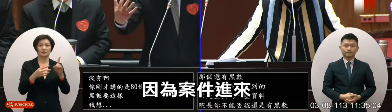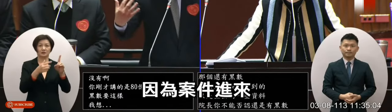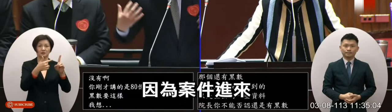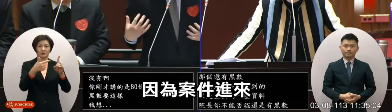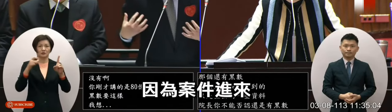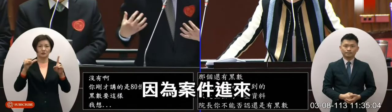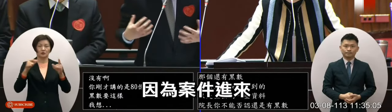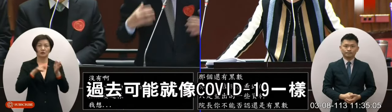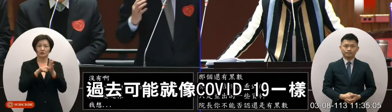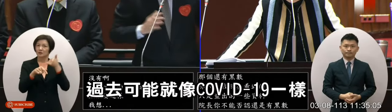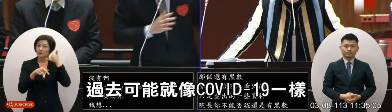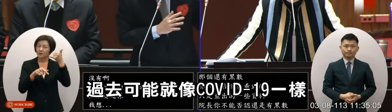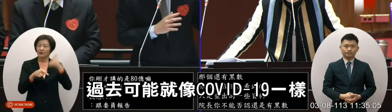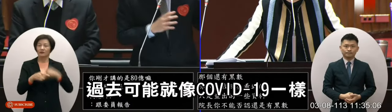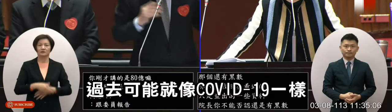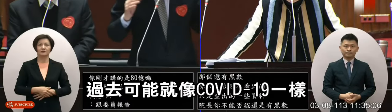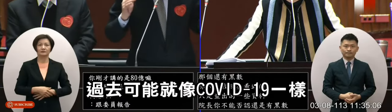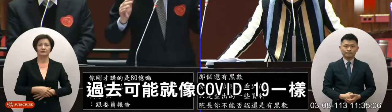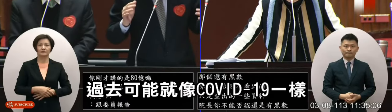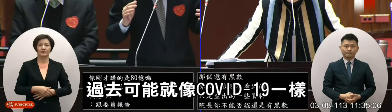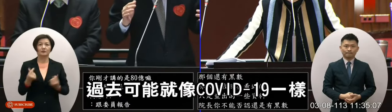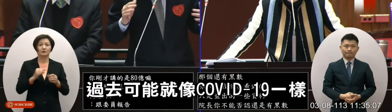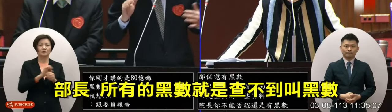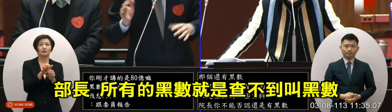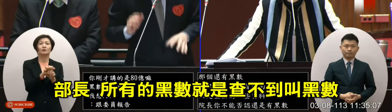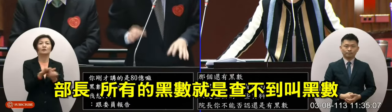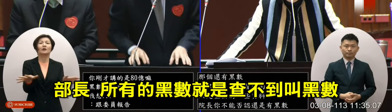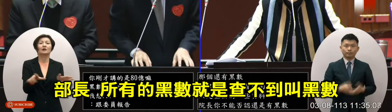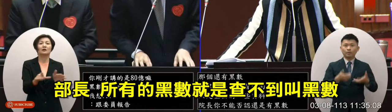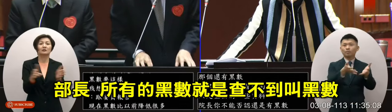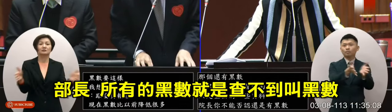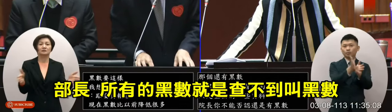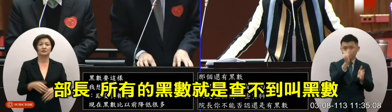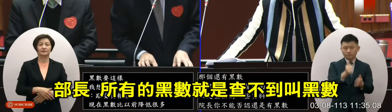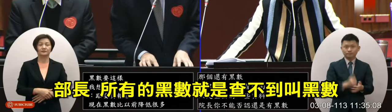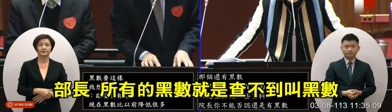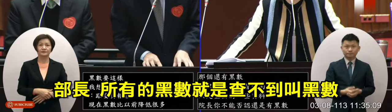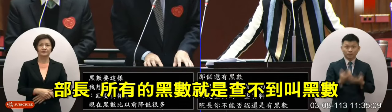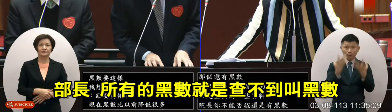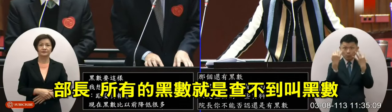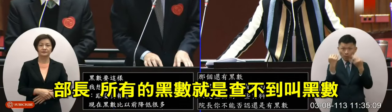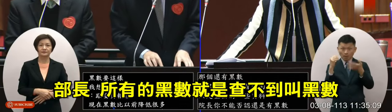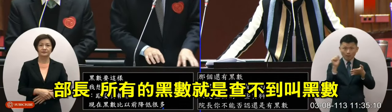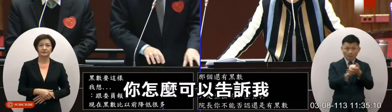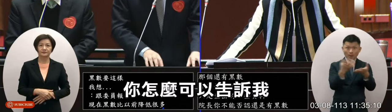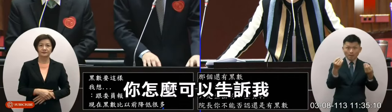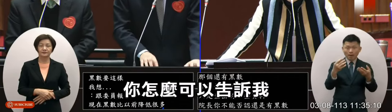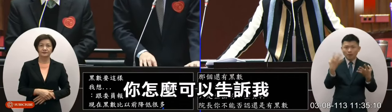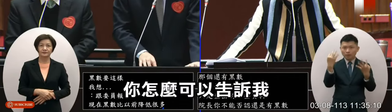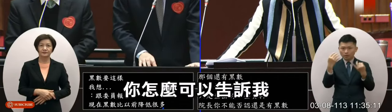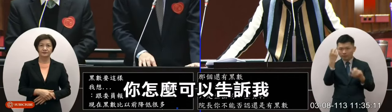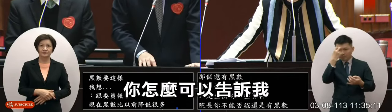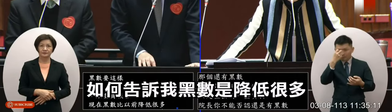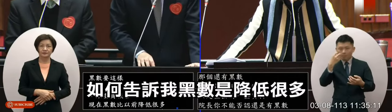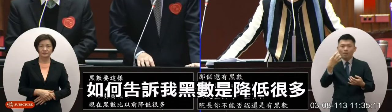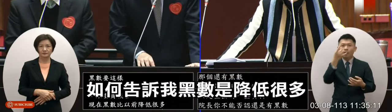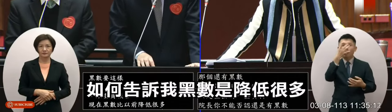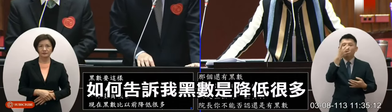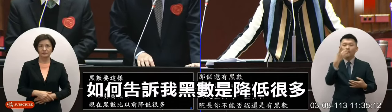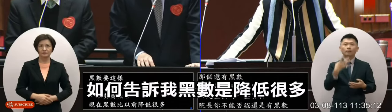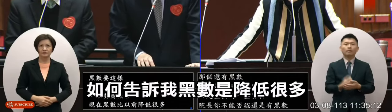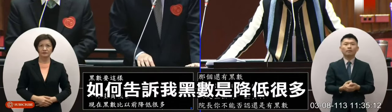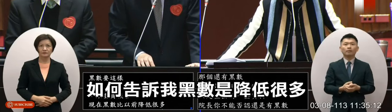因为案件进来，过去可能就像 COVID-19 一样， 部长所谓的黑数就是查不到叫黑数，你怎么可以告诉我如何